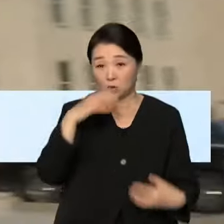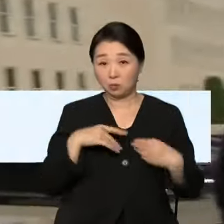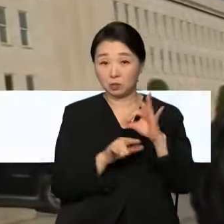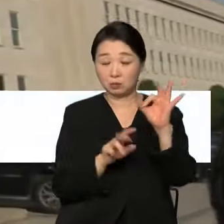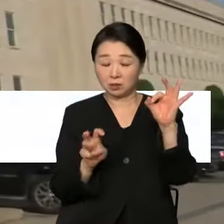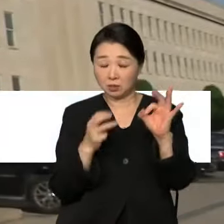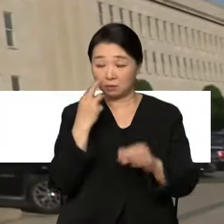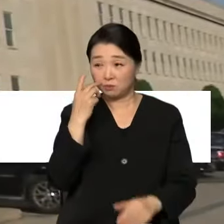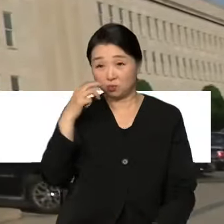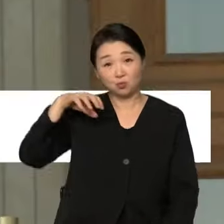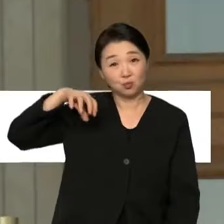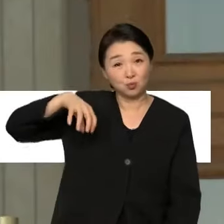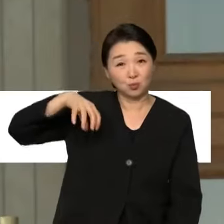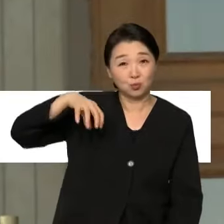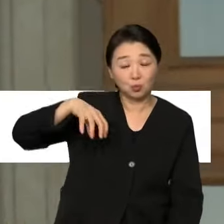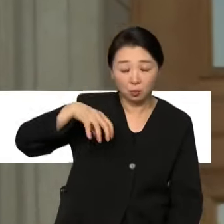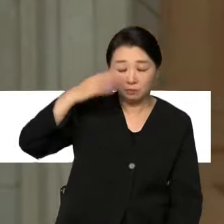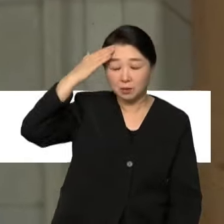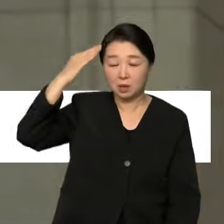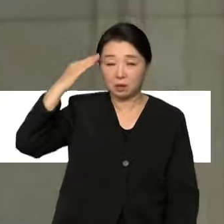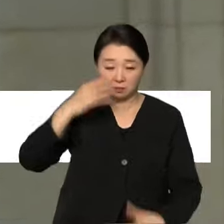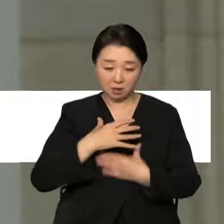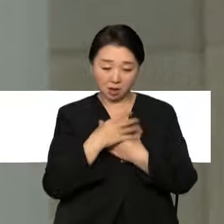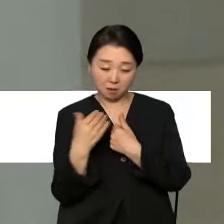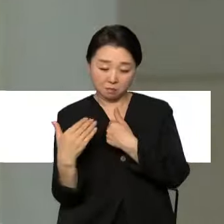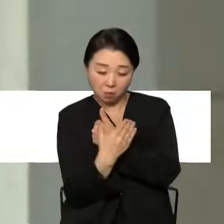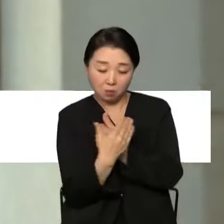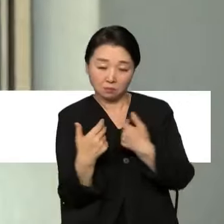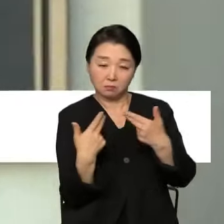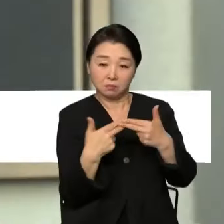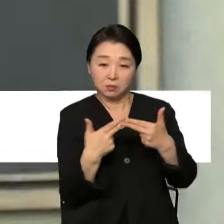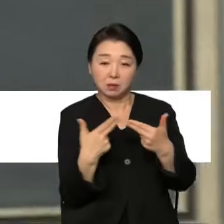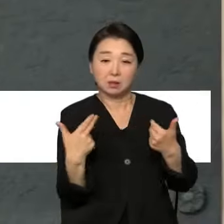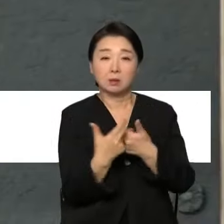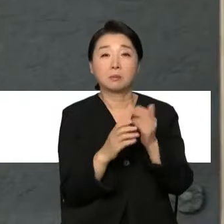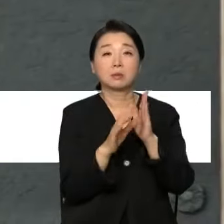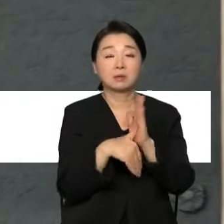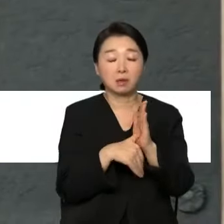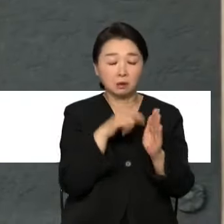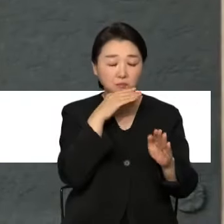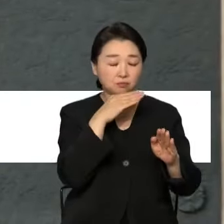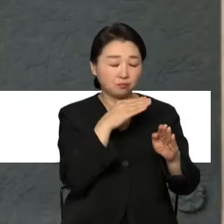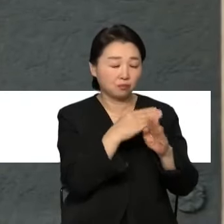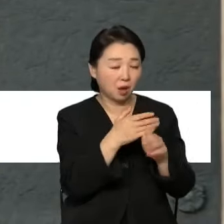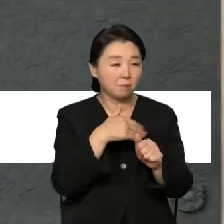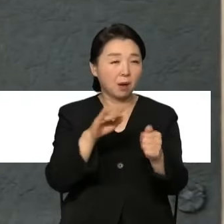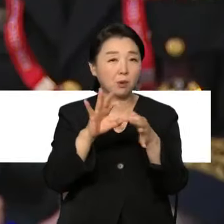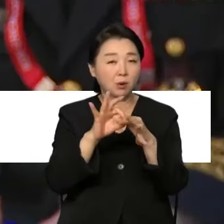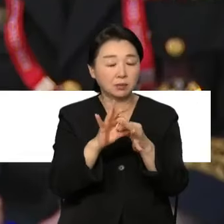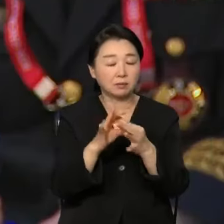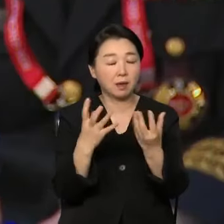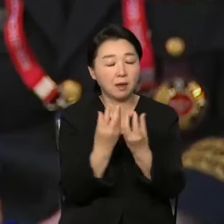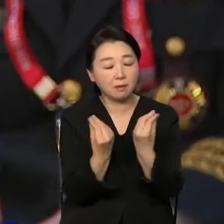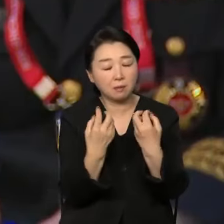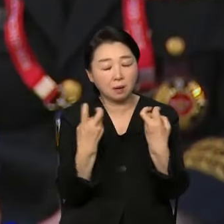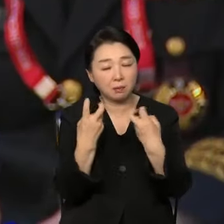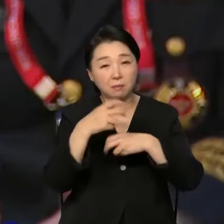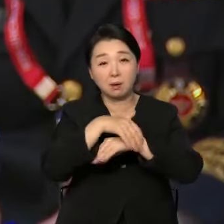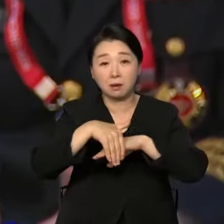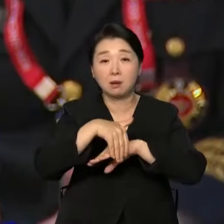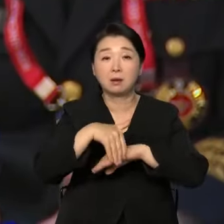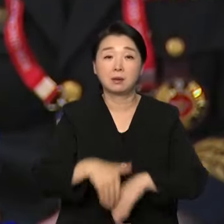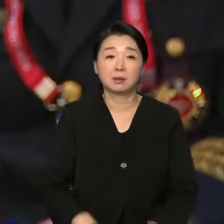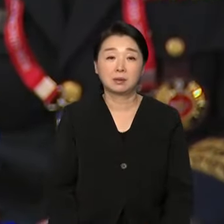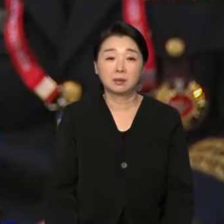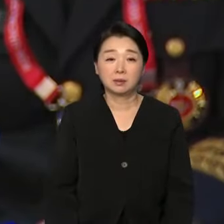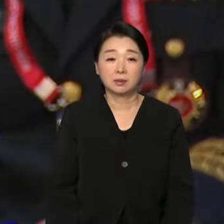미국 펜타곤에서 열리는 한미안보협의회의에서도 북한군 파병 대응 문제를 논의할 예정입니다. 이 회의엔